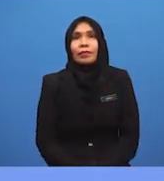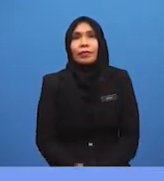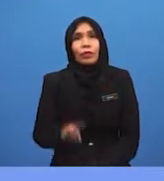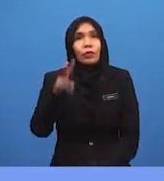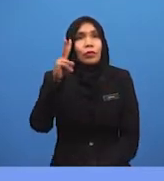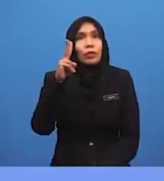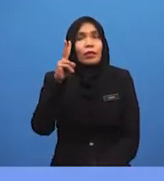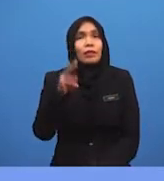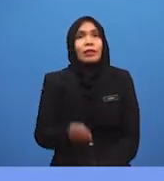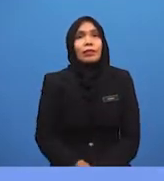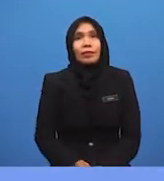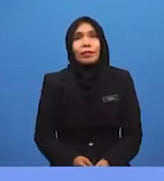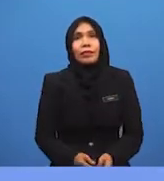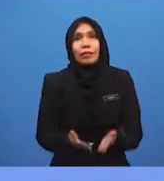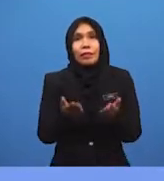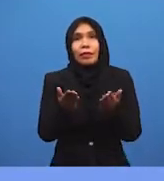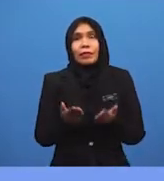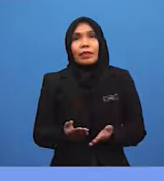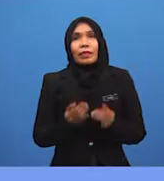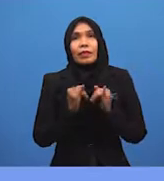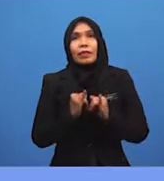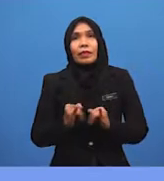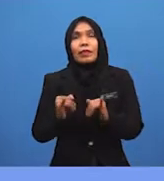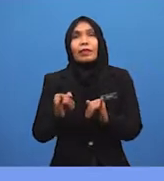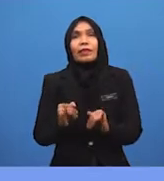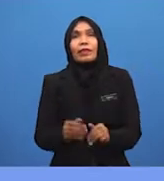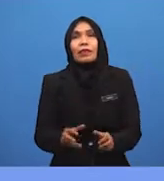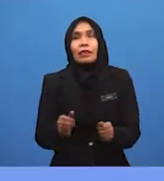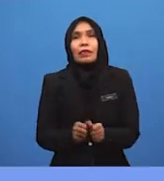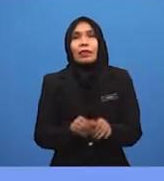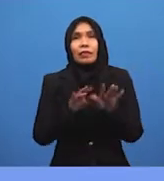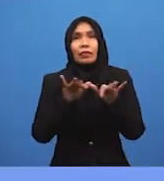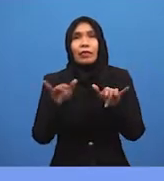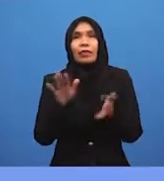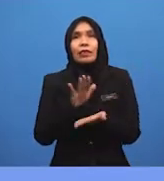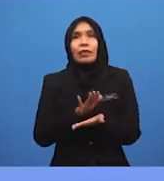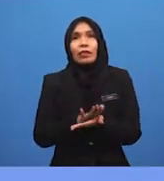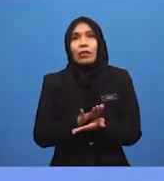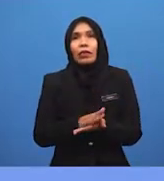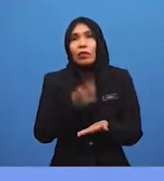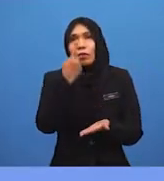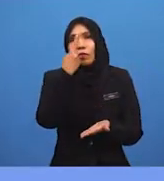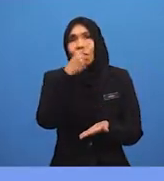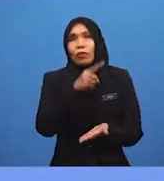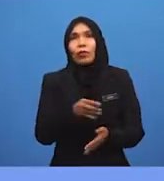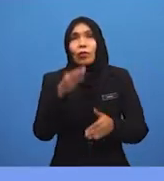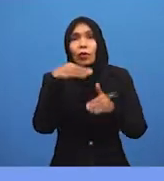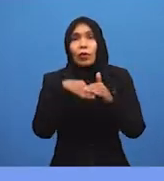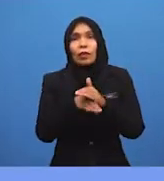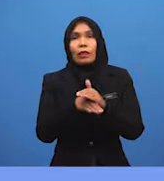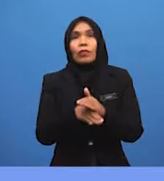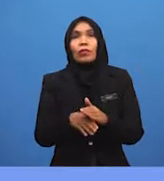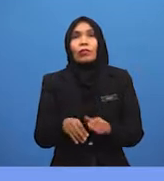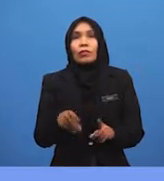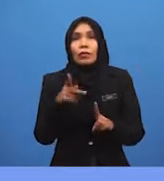Vivian meminta izin kepada kerani sekolah untuk masuk ke pejabat sekolah. Adakah Vivian harus meminta